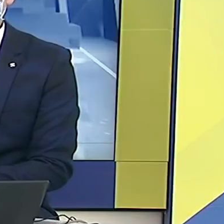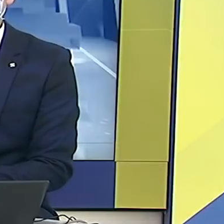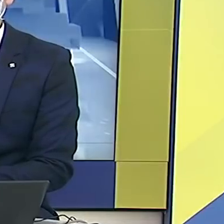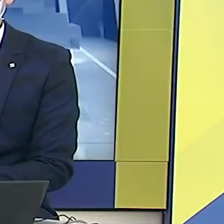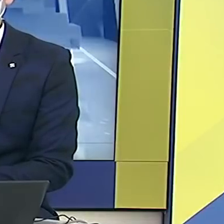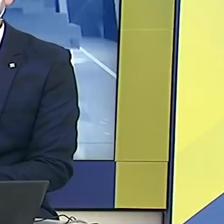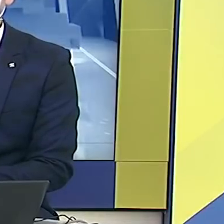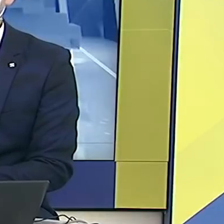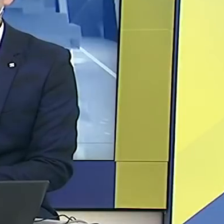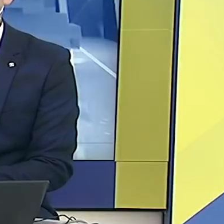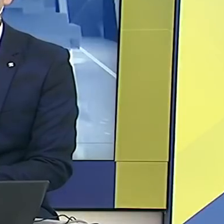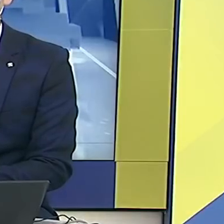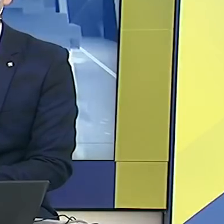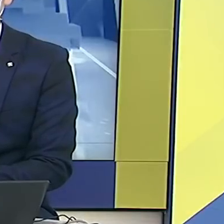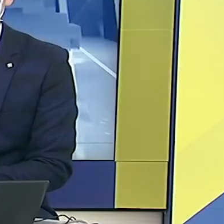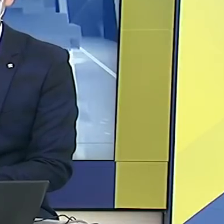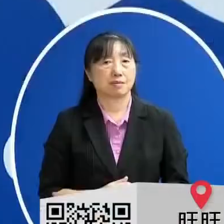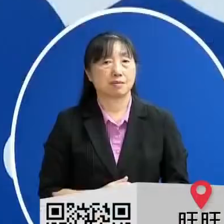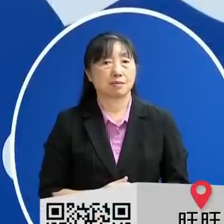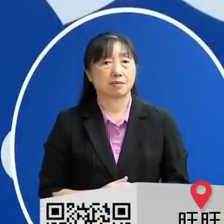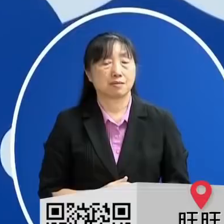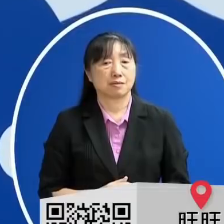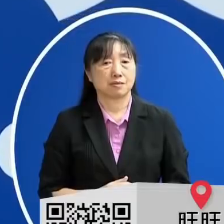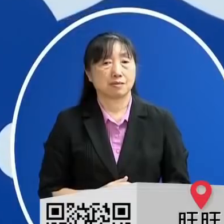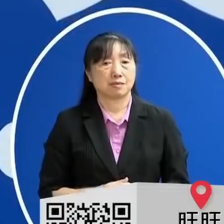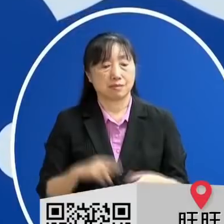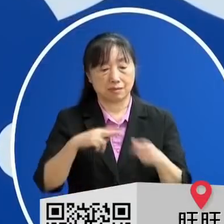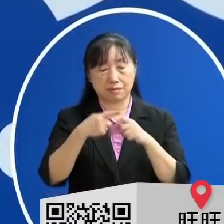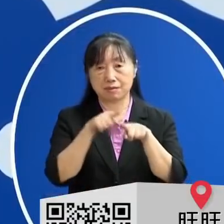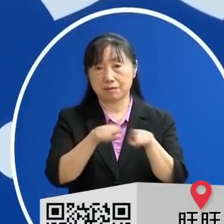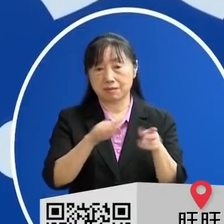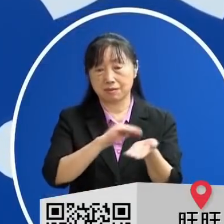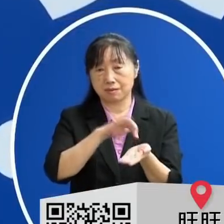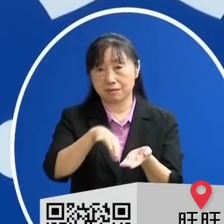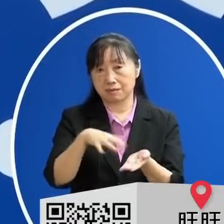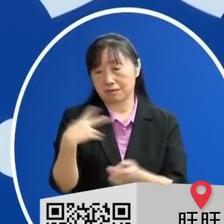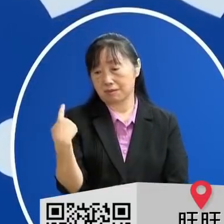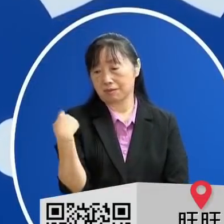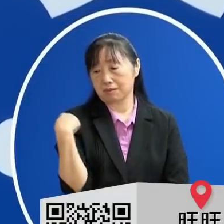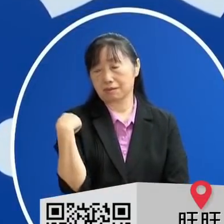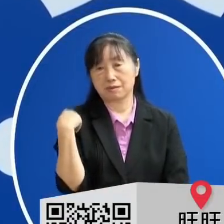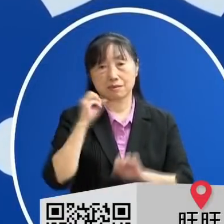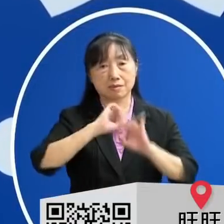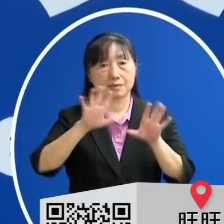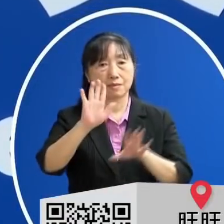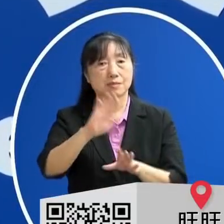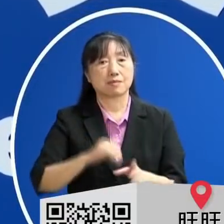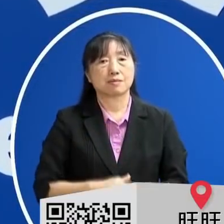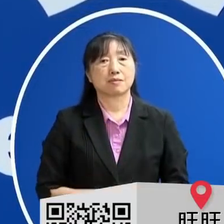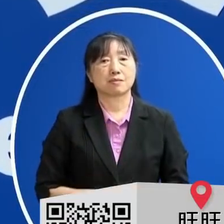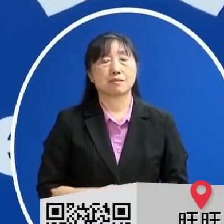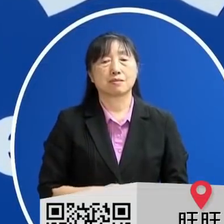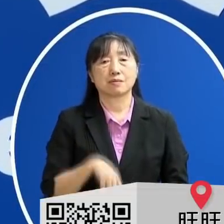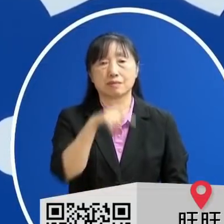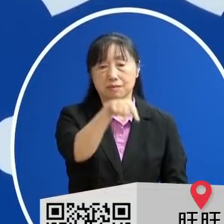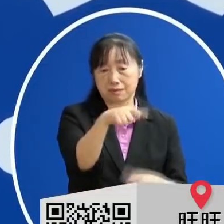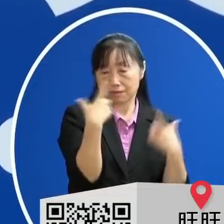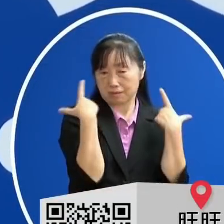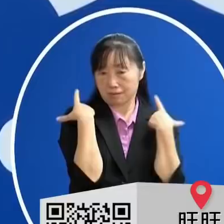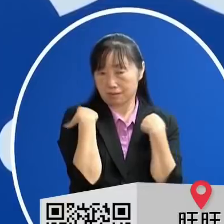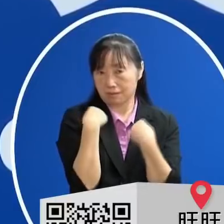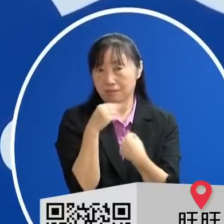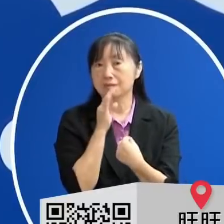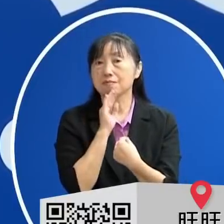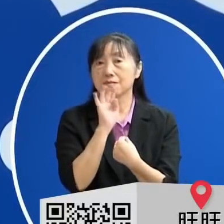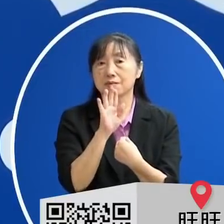的问题而没有框列他。 和平医院的部分昨天有跟大家讲，就是说除了他原本的这